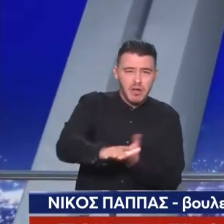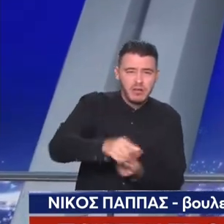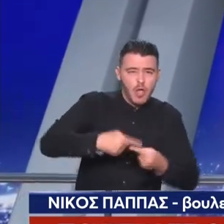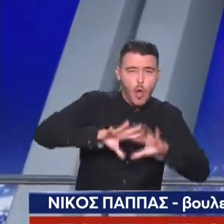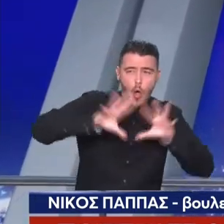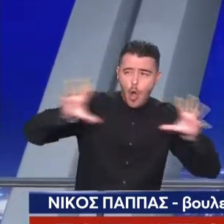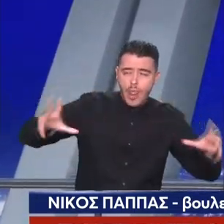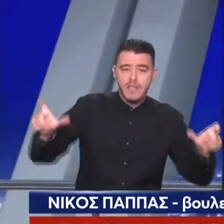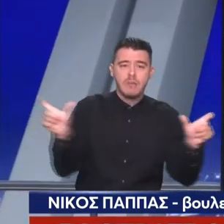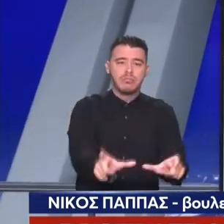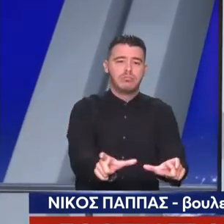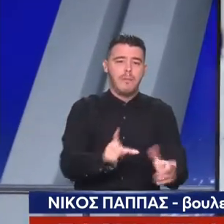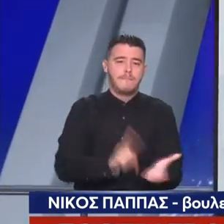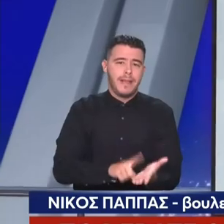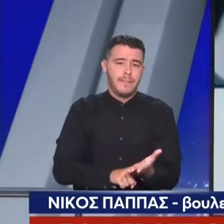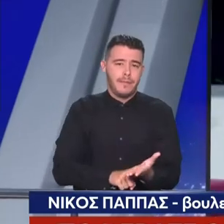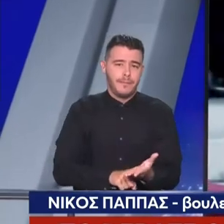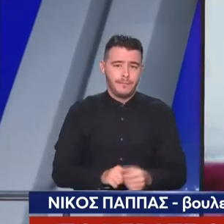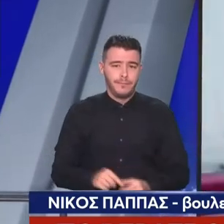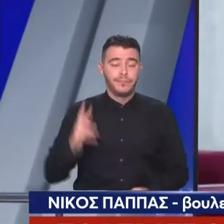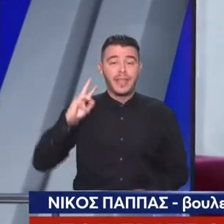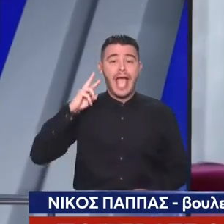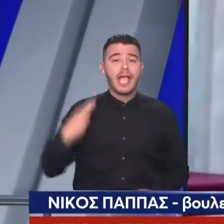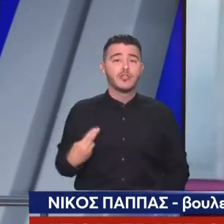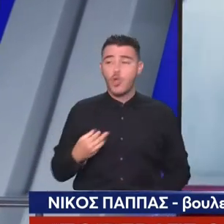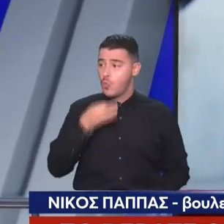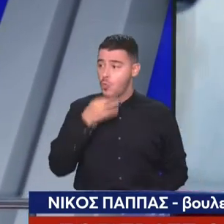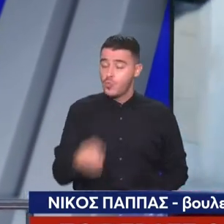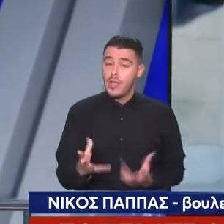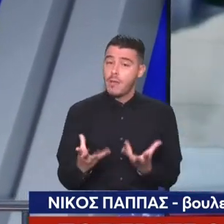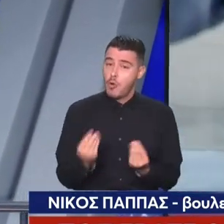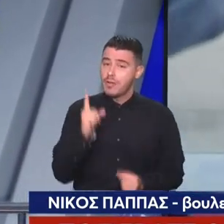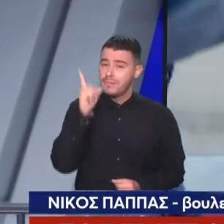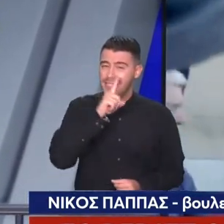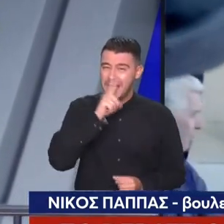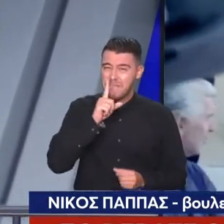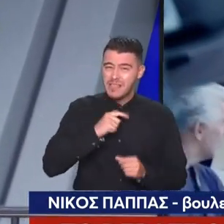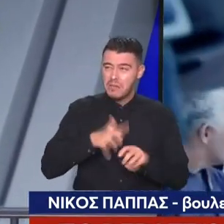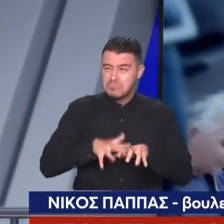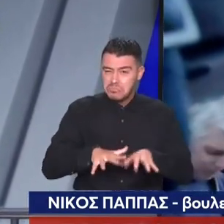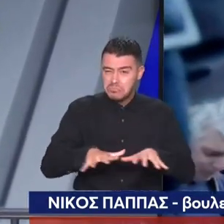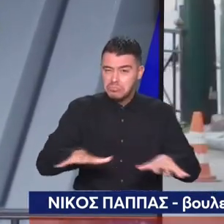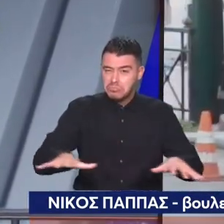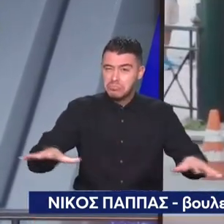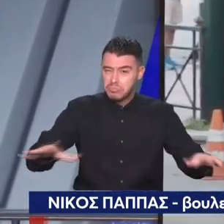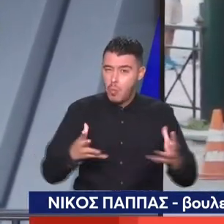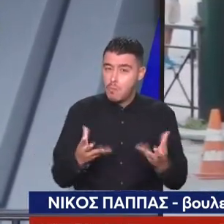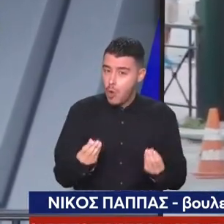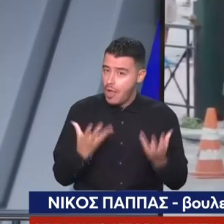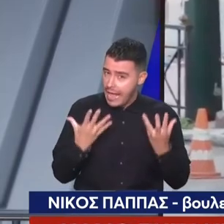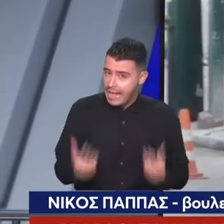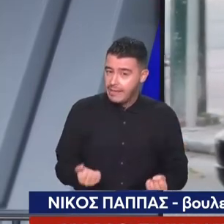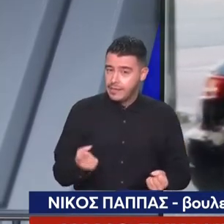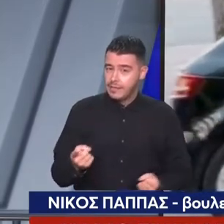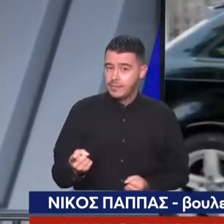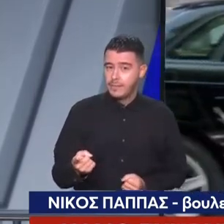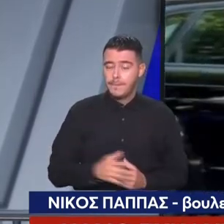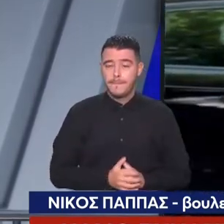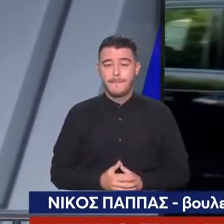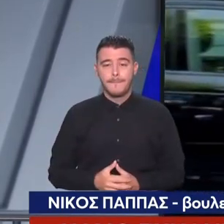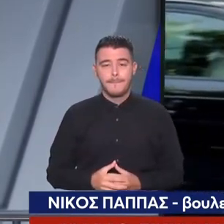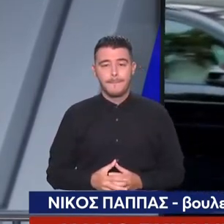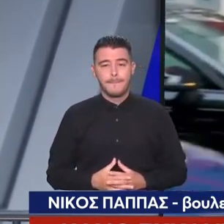Βαγγελάτη. Και τα fake news. Γιατί βάζει και αυτό η κυρία Αξιόγλου. και βάζει το θέμα Τσίπρας αυτά. Έτσι. Και λέει, καταγγέλει όλα αυτά τα SMS και τα